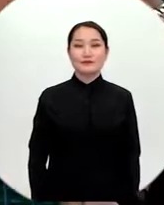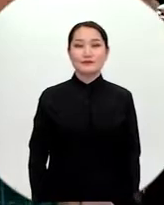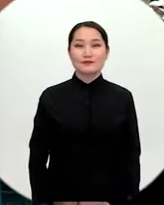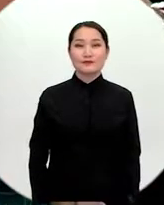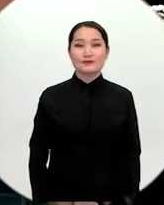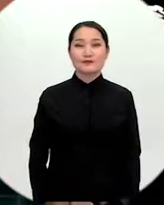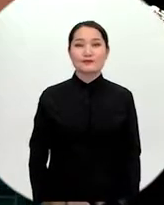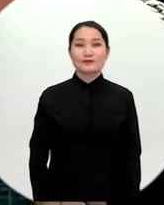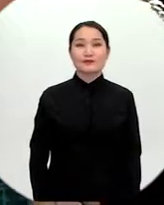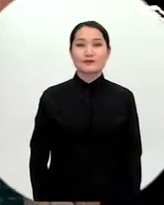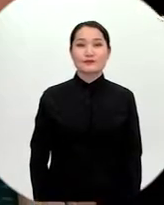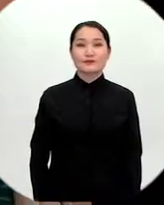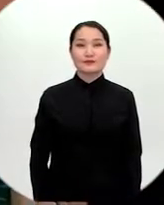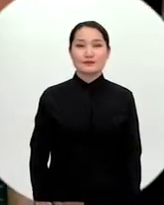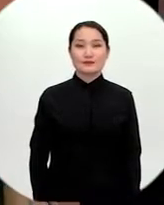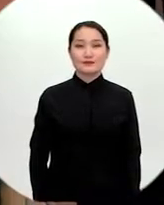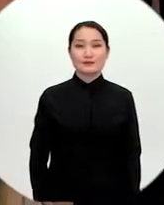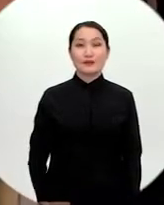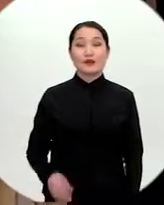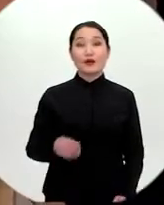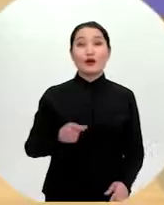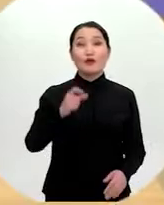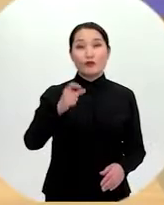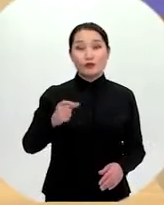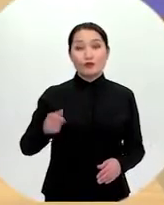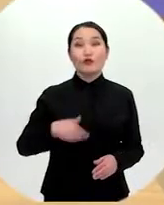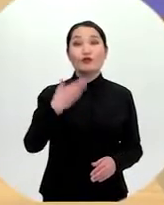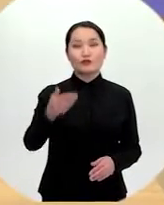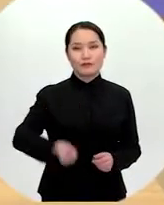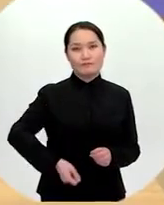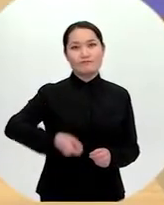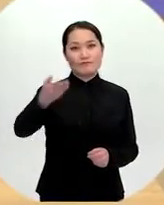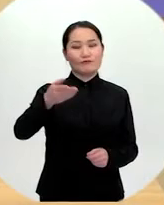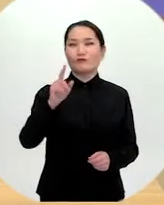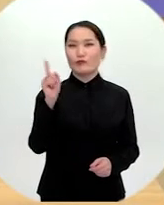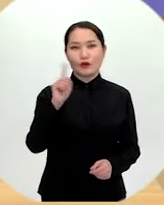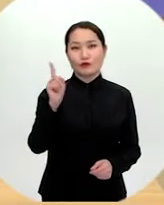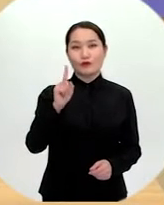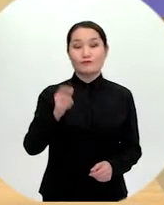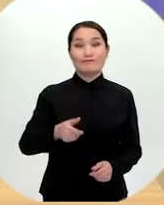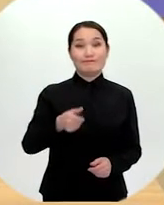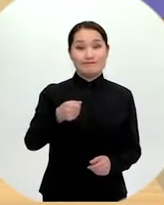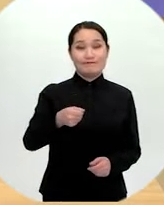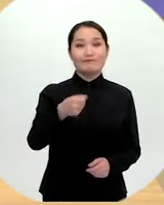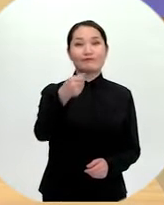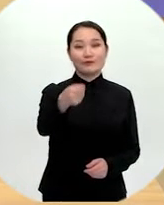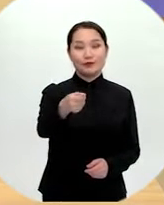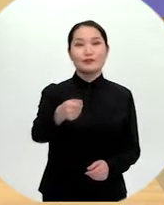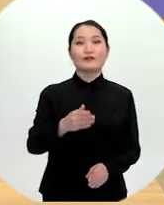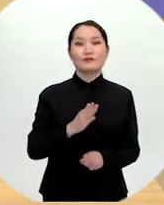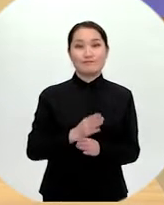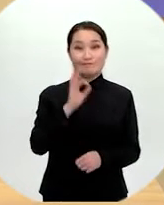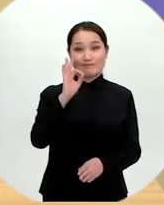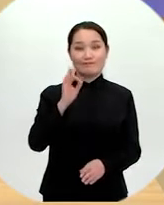өгдөг ёстой. За за энийг бусдад дамжуулахдаа шидэж дамжуулж ерөөсө болдоггүй. За дараагийнх нь зүйл нь